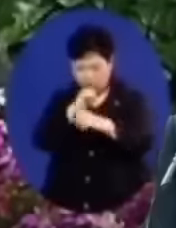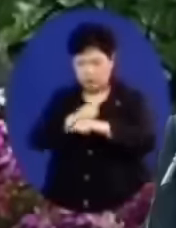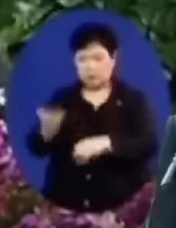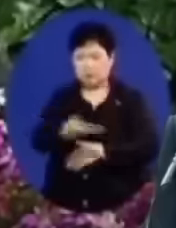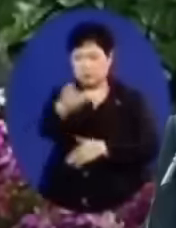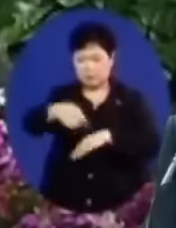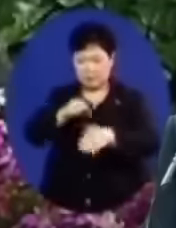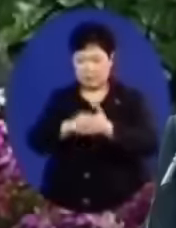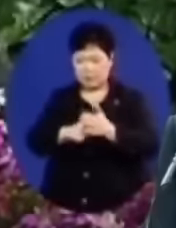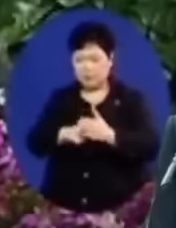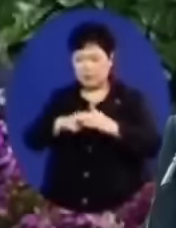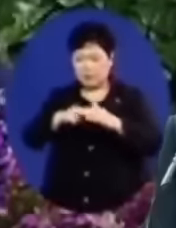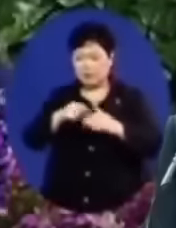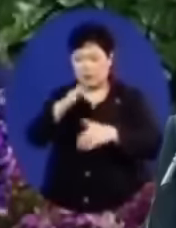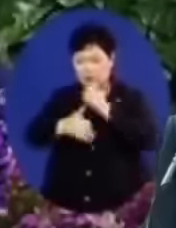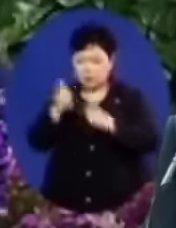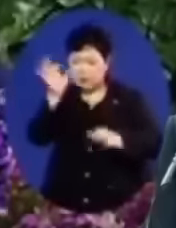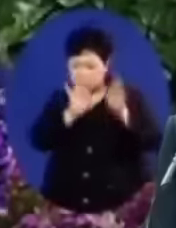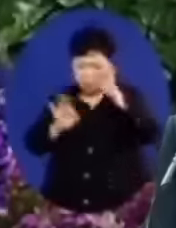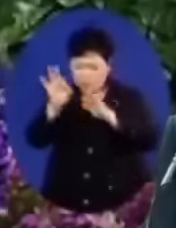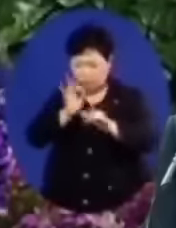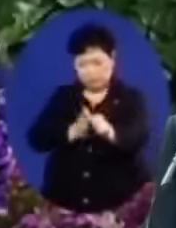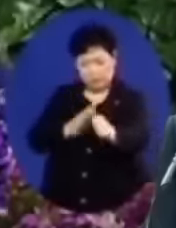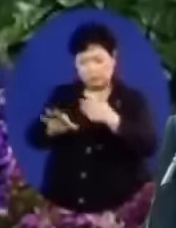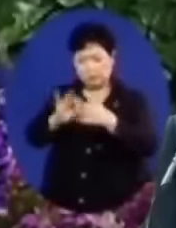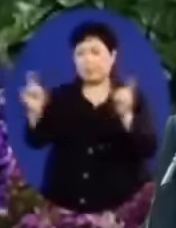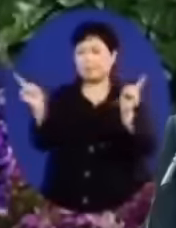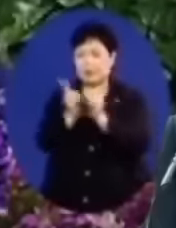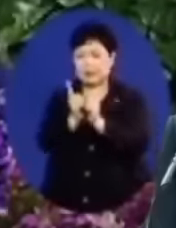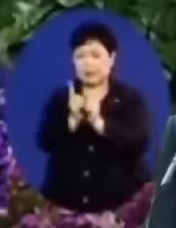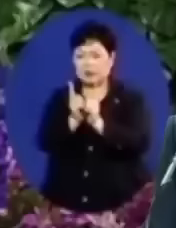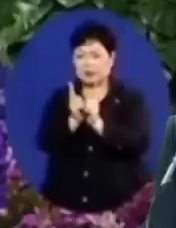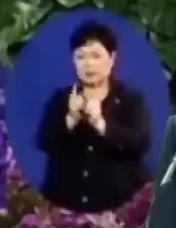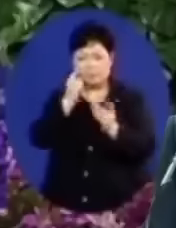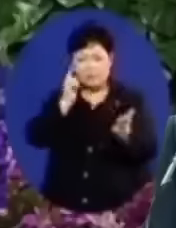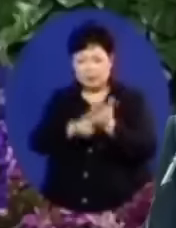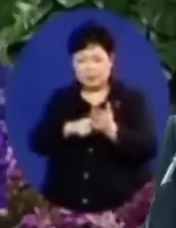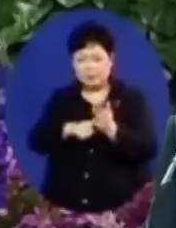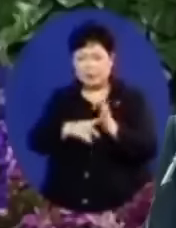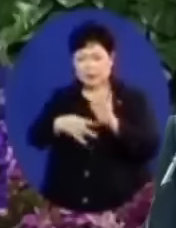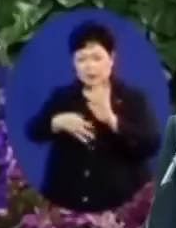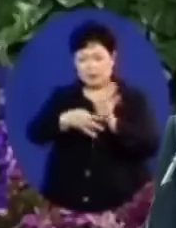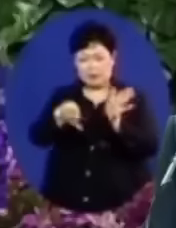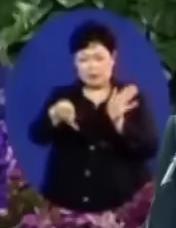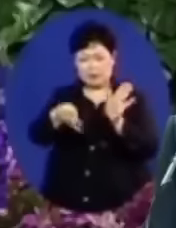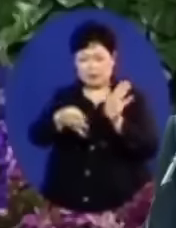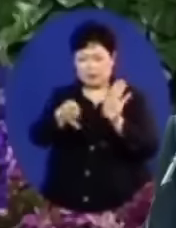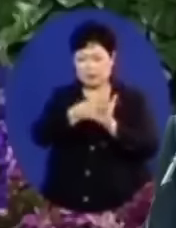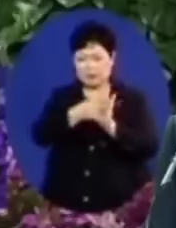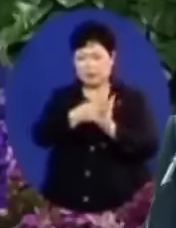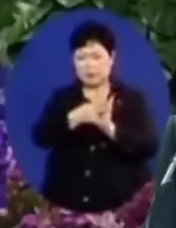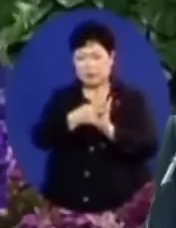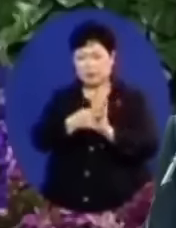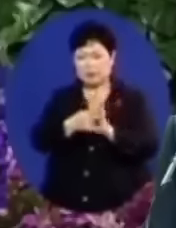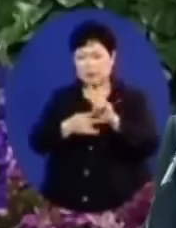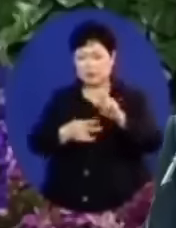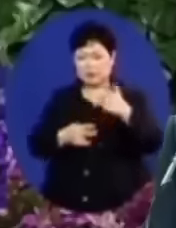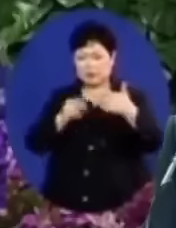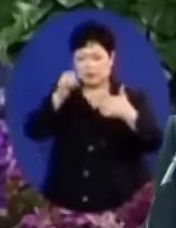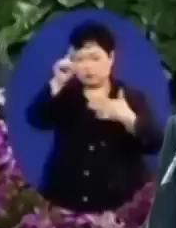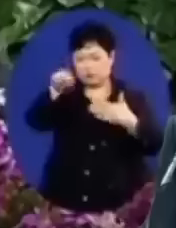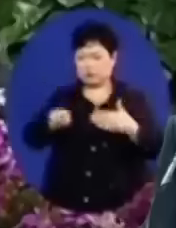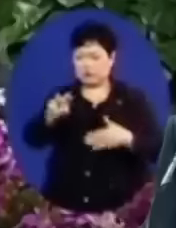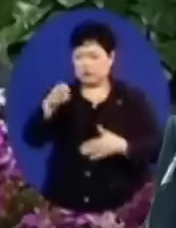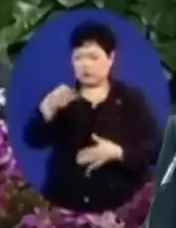온 마음으로 나를 구하면 나를 찾을 것이요 나를 만나리라고 에레미야 29장 13절로 13절에